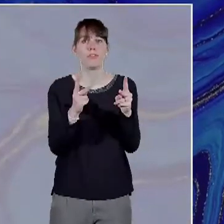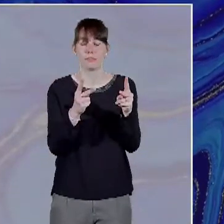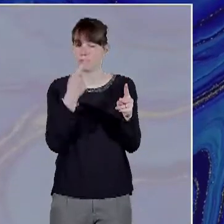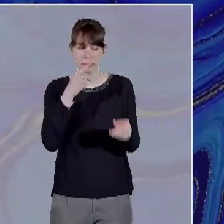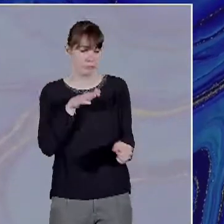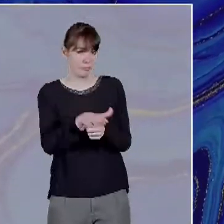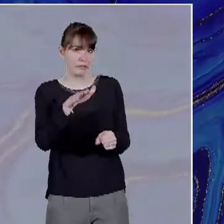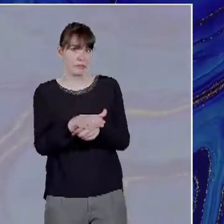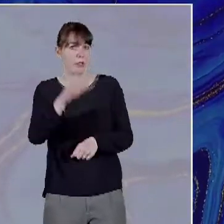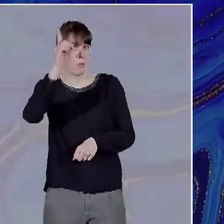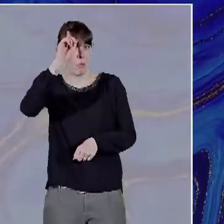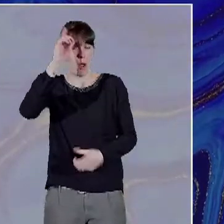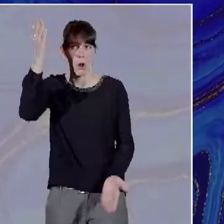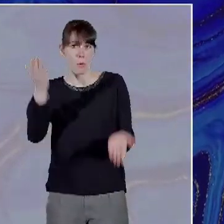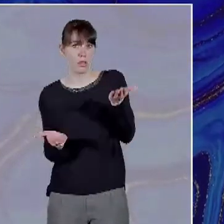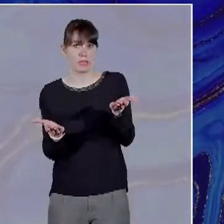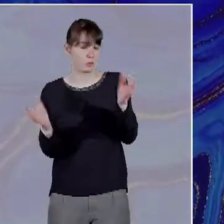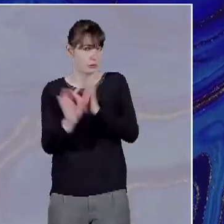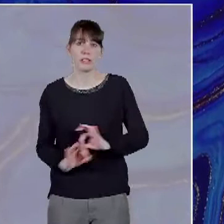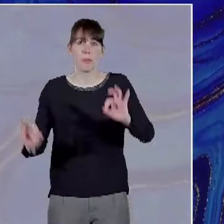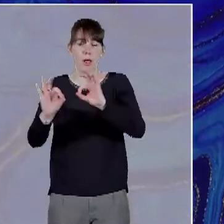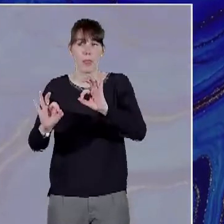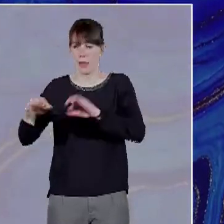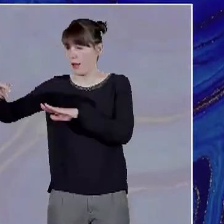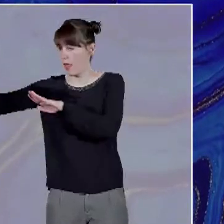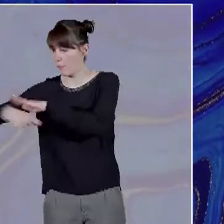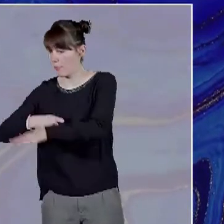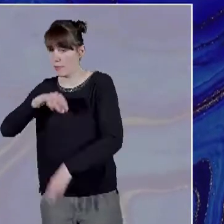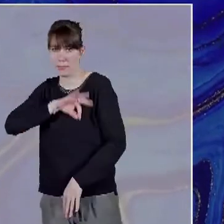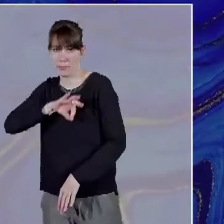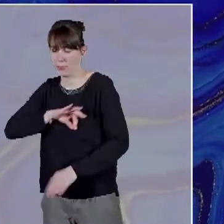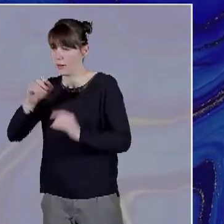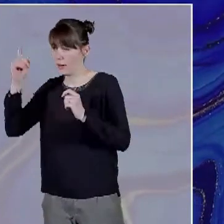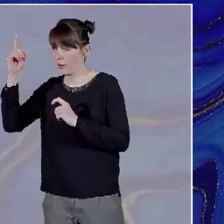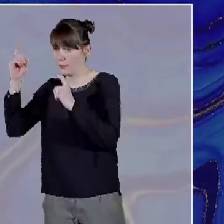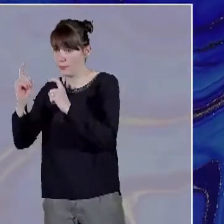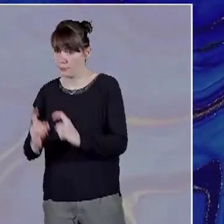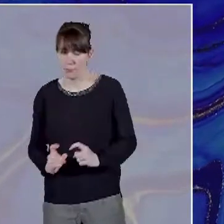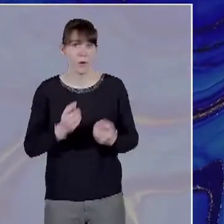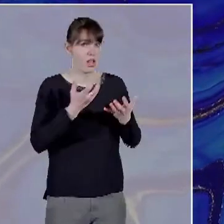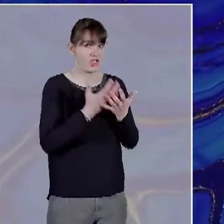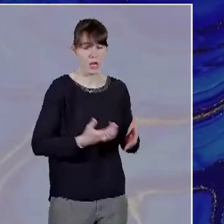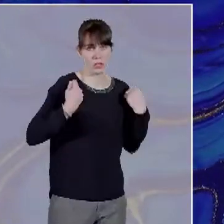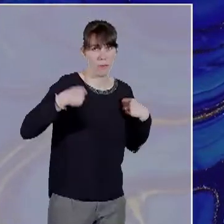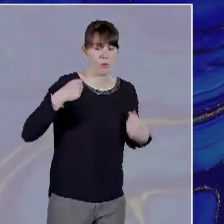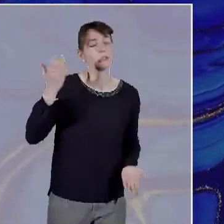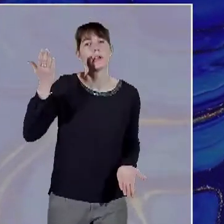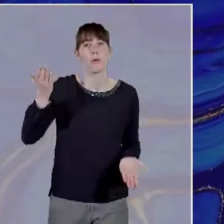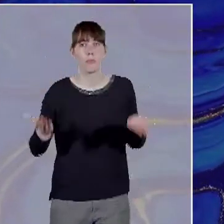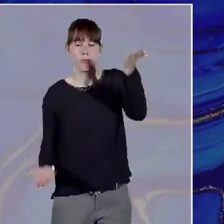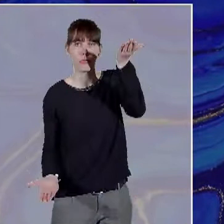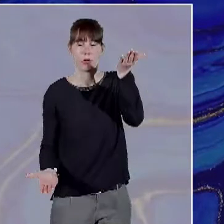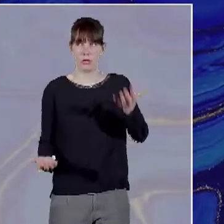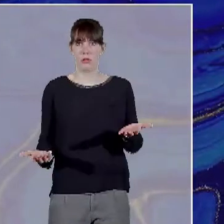n'y a pas eu de compensation de toute façon des baisses de recettes et des augmentations de charges. Donc c'est un cadre où, de toute façon, malheureusement, on ne peut pas parler de relance